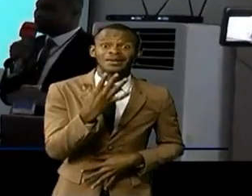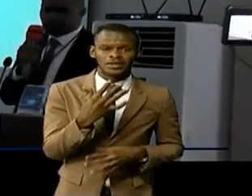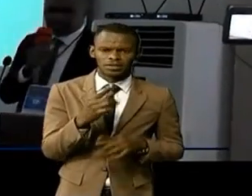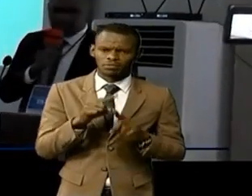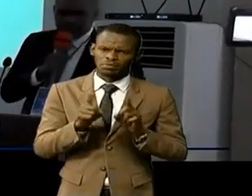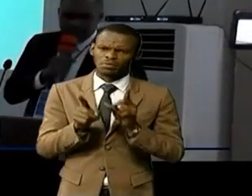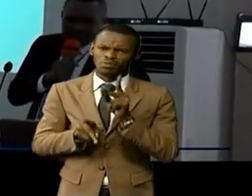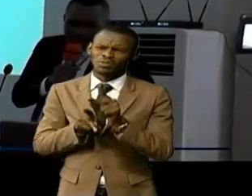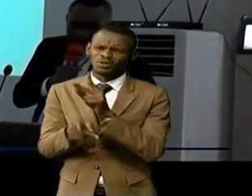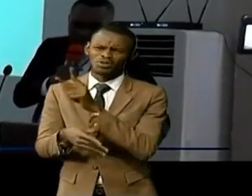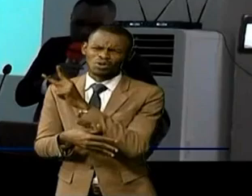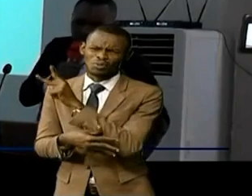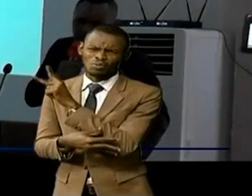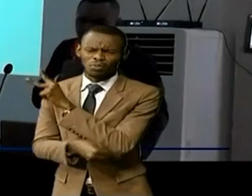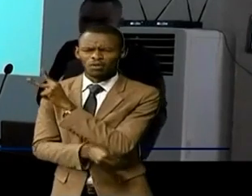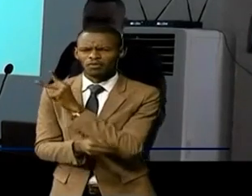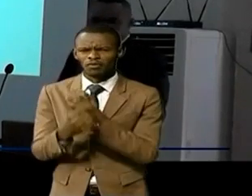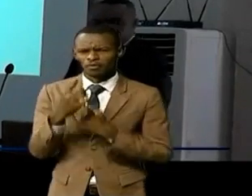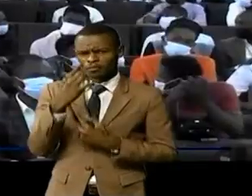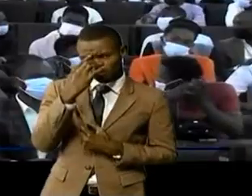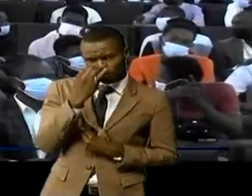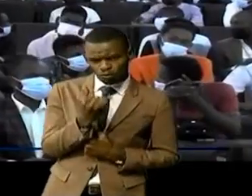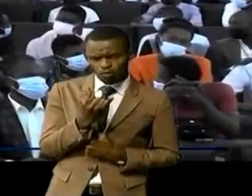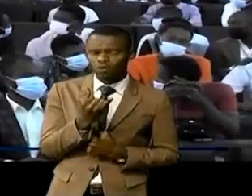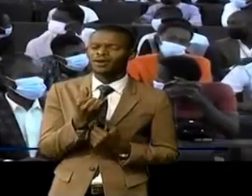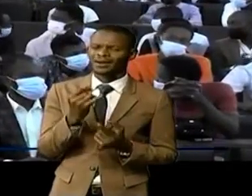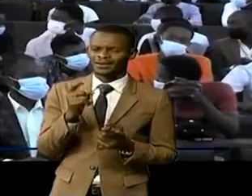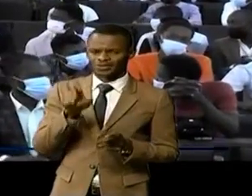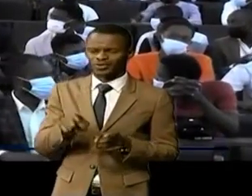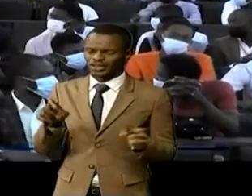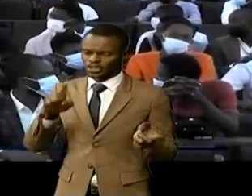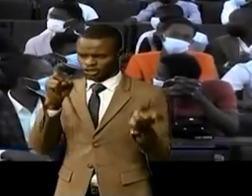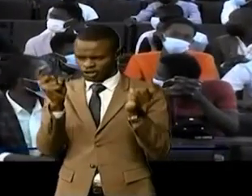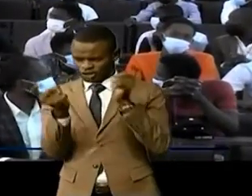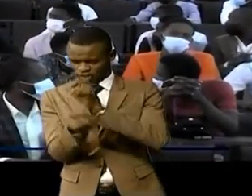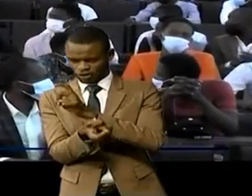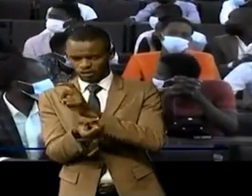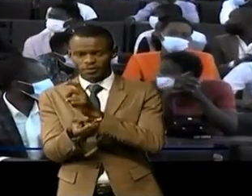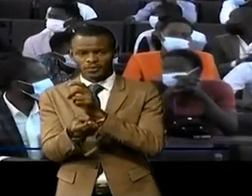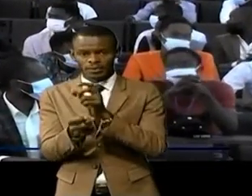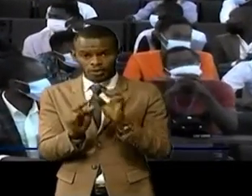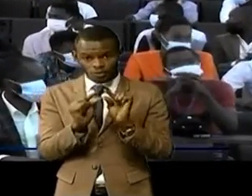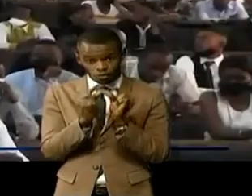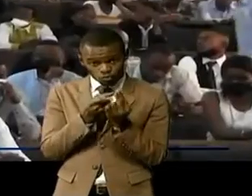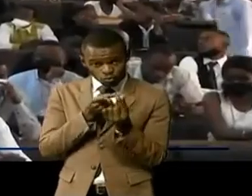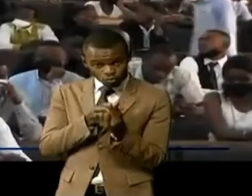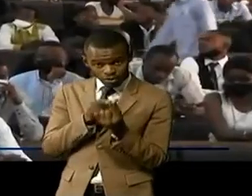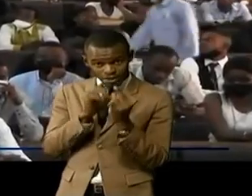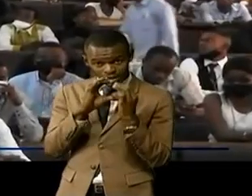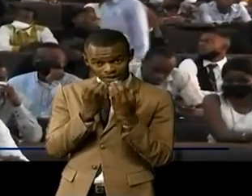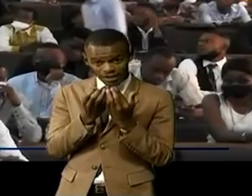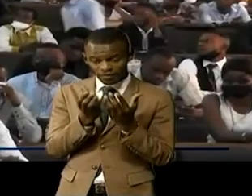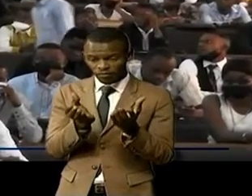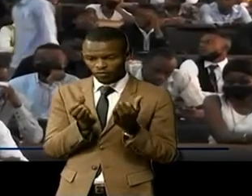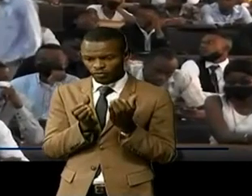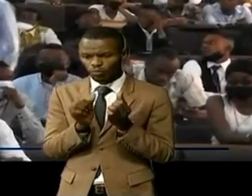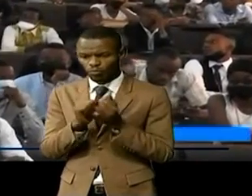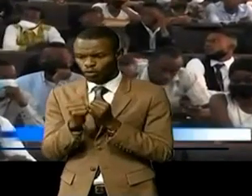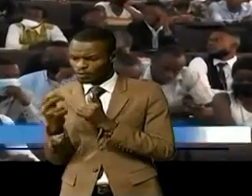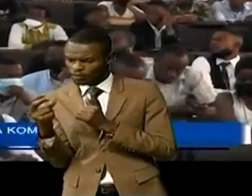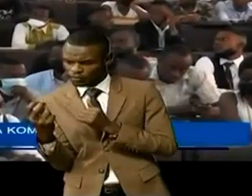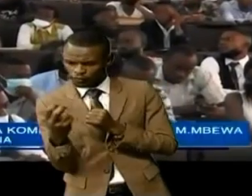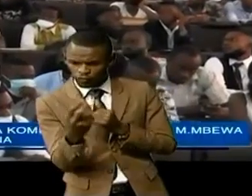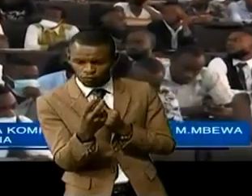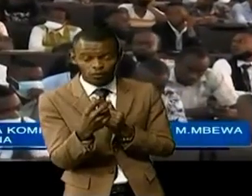club Géosciences qui veut faire bouger les choses dans l'exploitation des minerais en République démocratique du Congo va publier un rapport